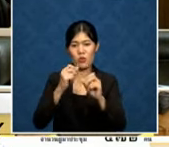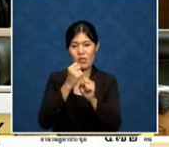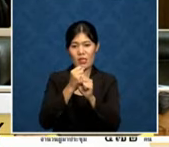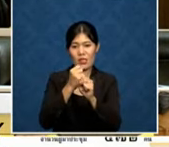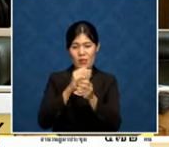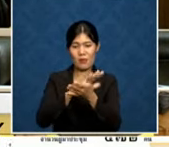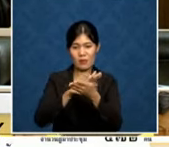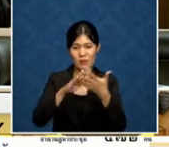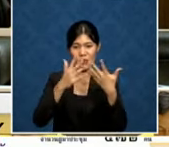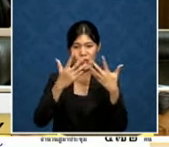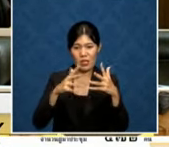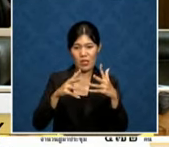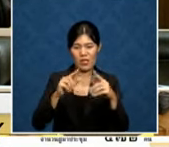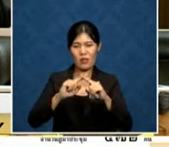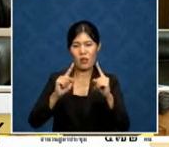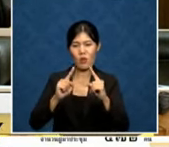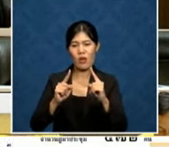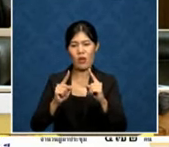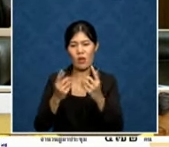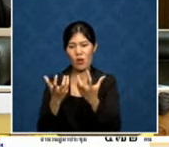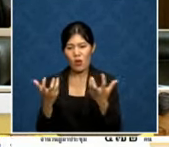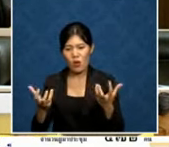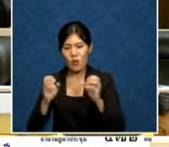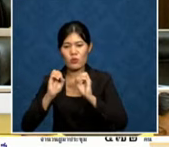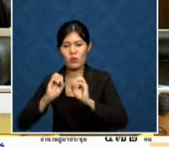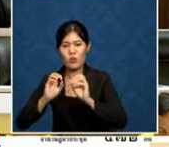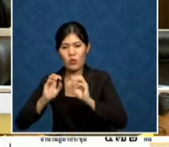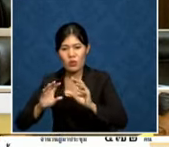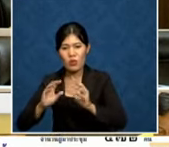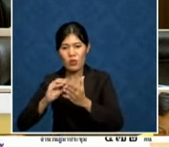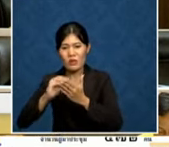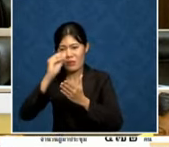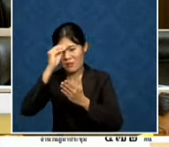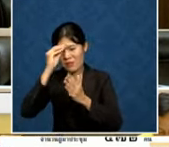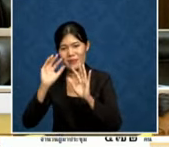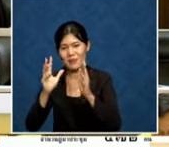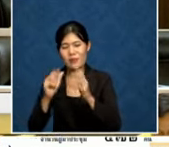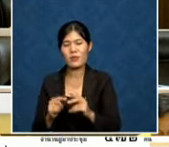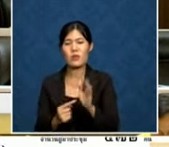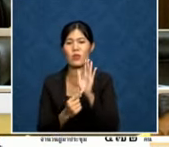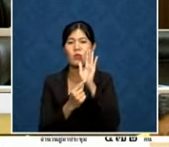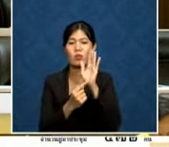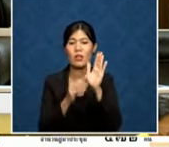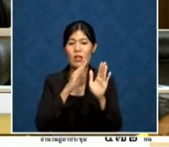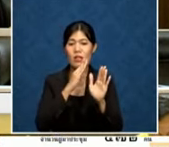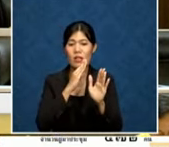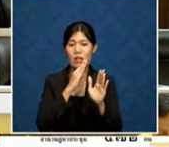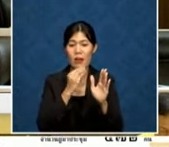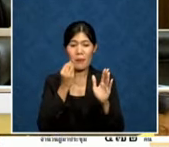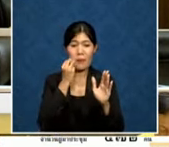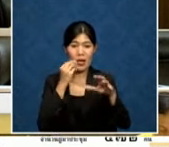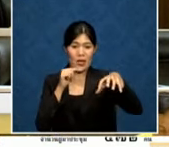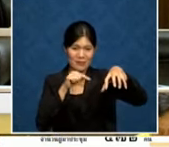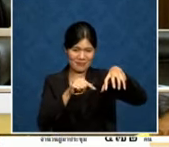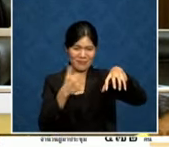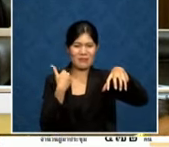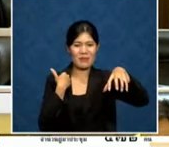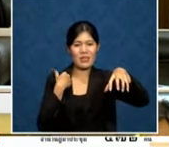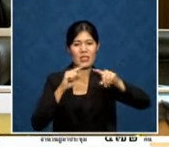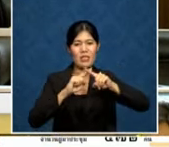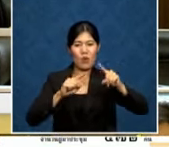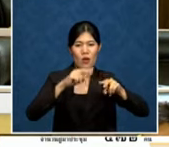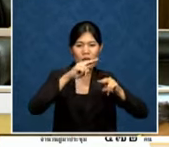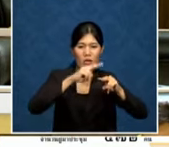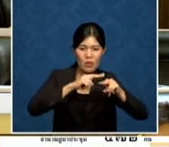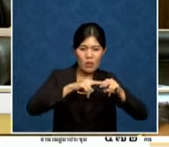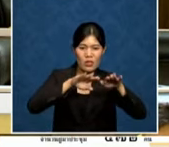เรียนการสอนยกตัวอย่างง่ายๆค่ะให้เห็นภาพอย่างชัดเจนเหมือนเรามีบ้านแต่ขาดเฟอร์นิเจอร์ตอนนี้เรามี